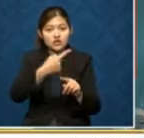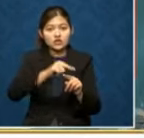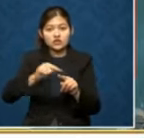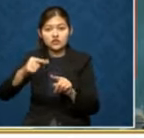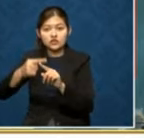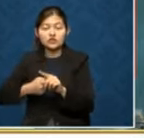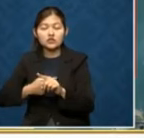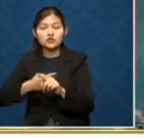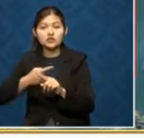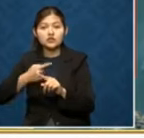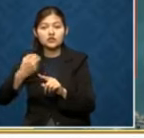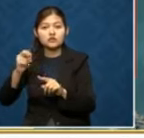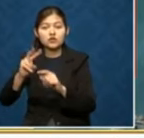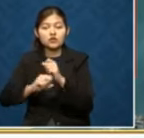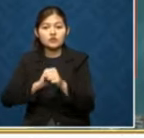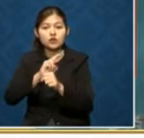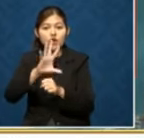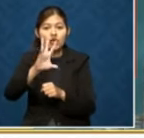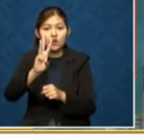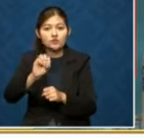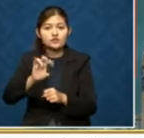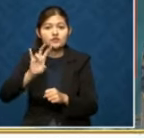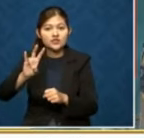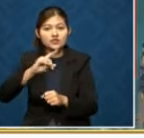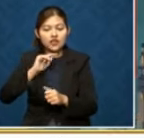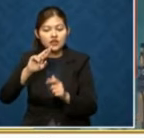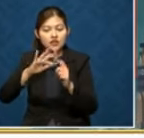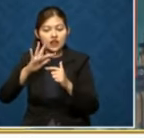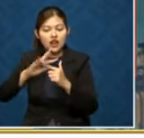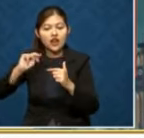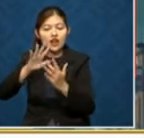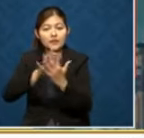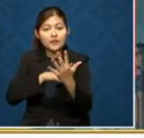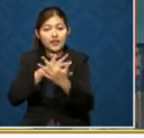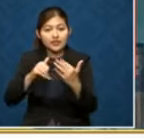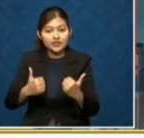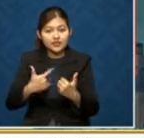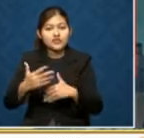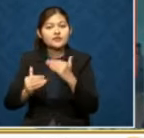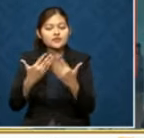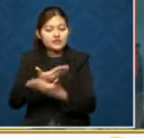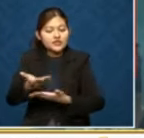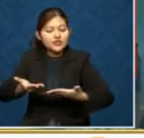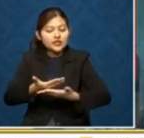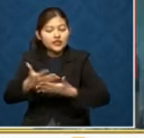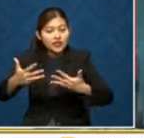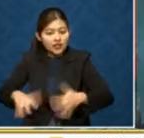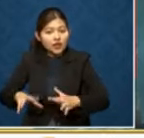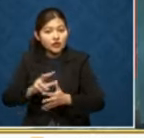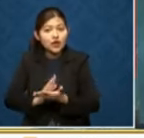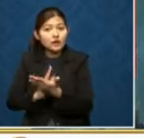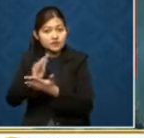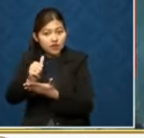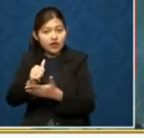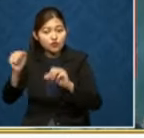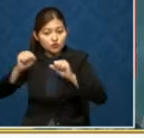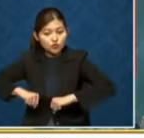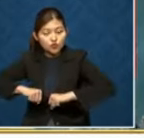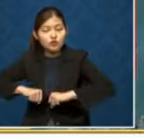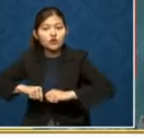าคม2567ในส่วนนี้ผมว่าถ้าเกิดร่างนี้ได้มีการพิจารณาแล้วและสามารถที่จะผ่านแล้วก็